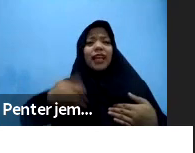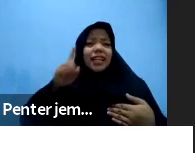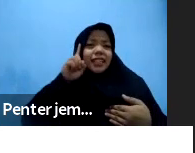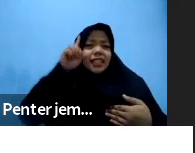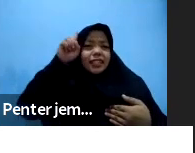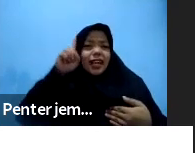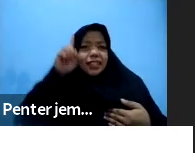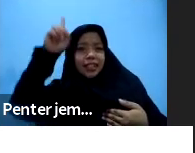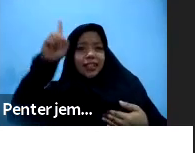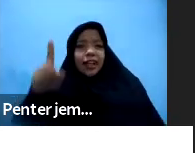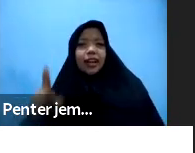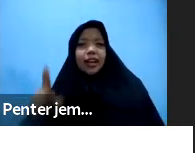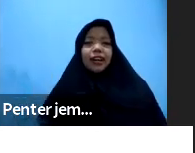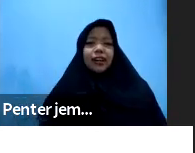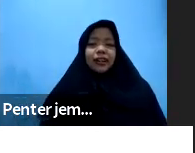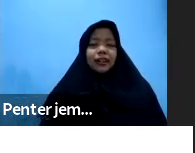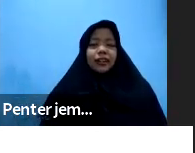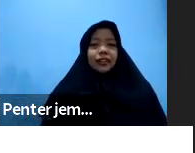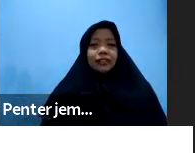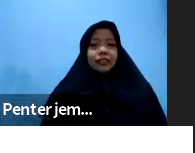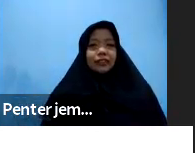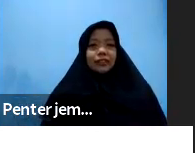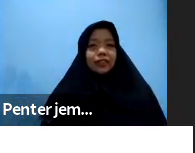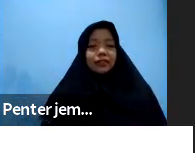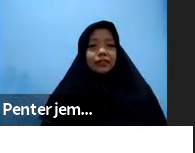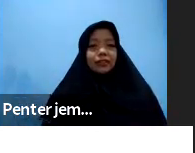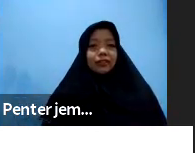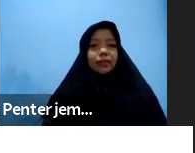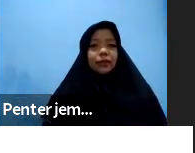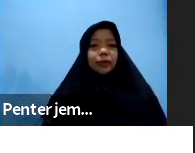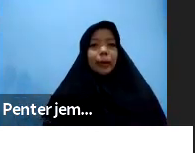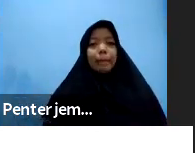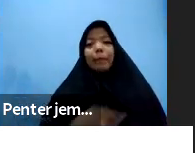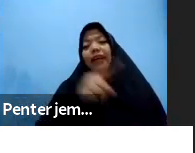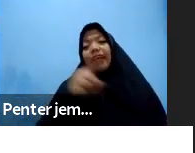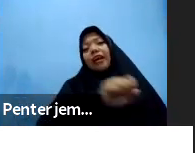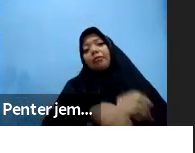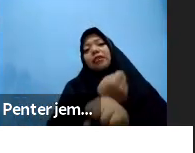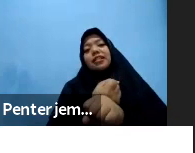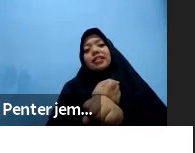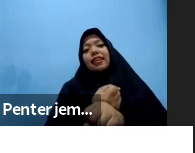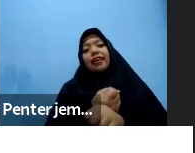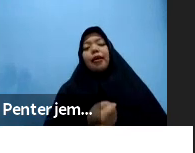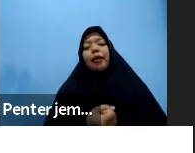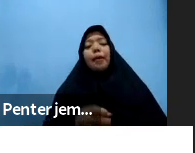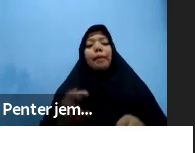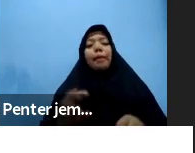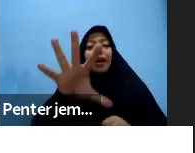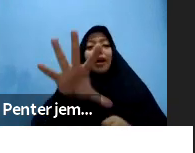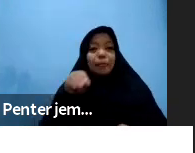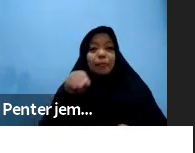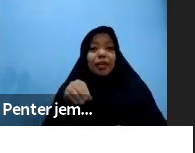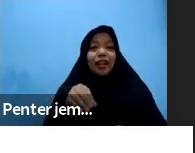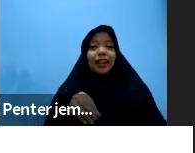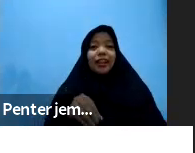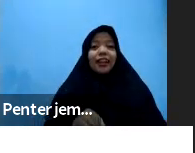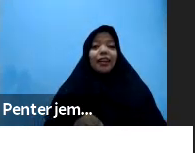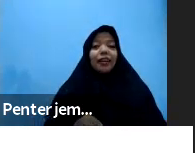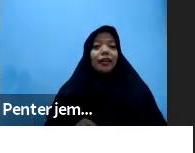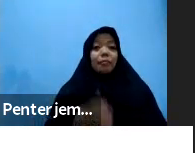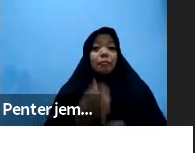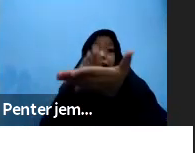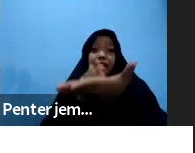pengalaman dari orang lain mungkin ada ambil mereka bisa ambil bagian dari pengalaman orang lain Lalu ada